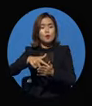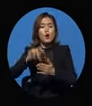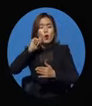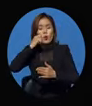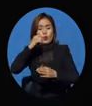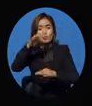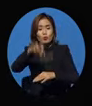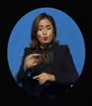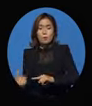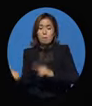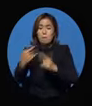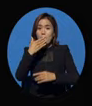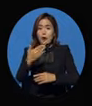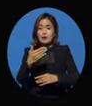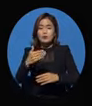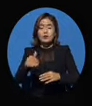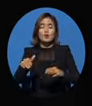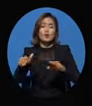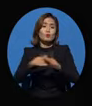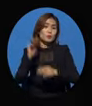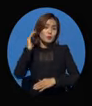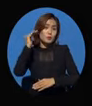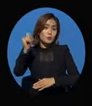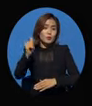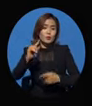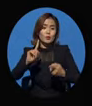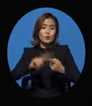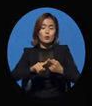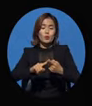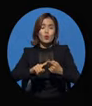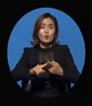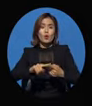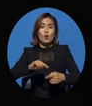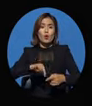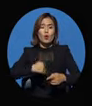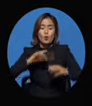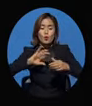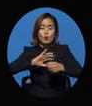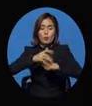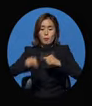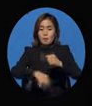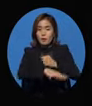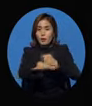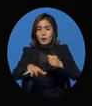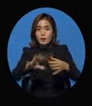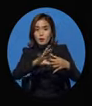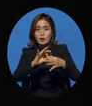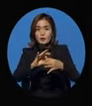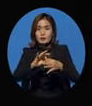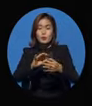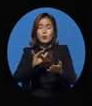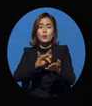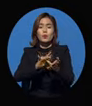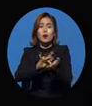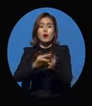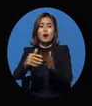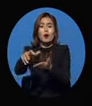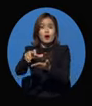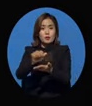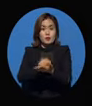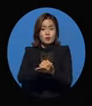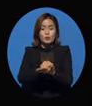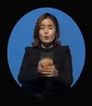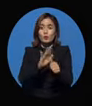보였습니다 문제는 총 말 선 대본 부자 위통 위원장으로 국제적 네트워크를 가지고 핵심 확보를 뒷받침하고